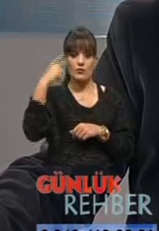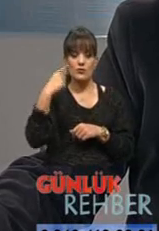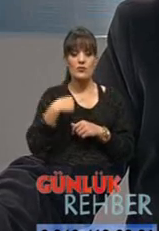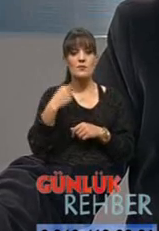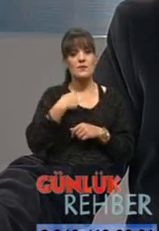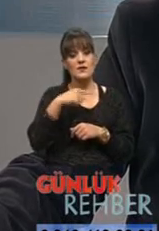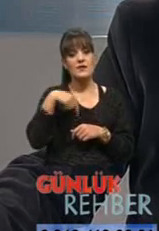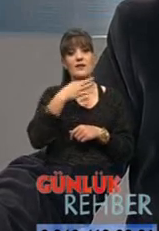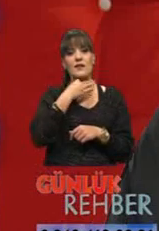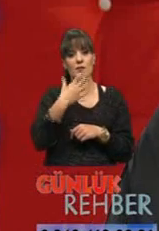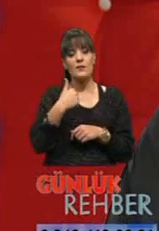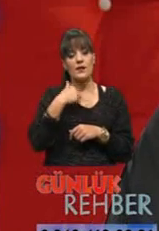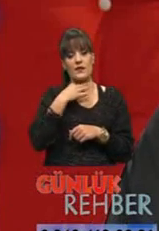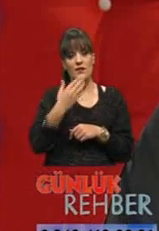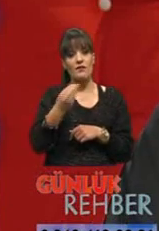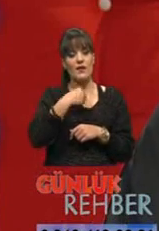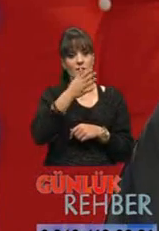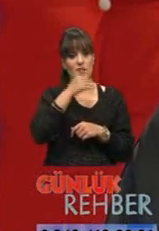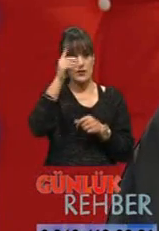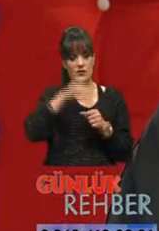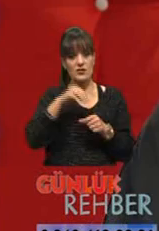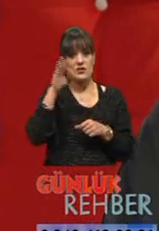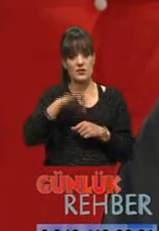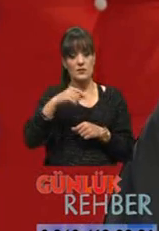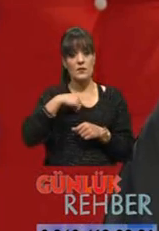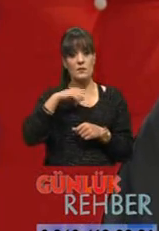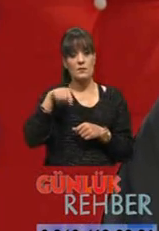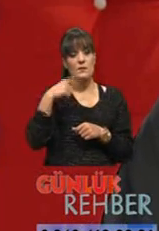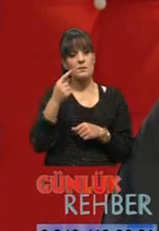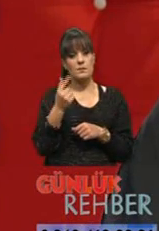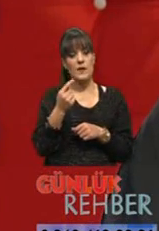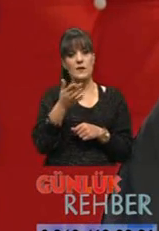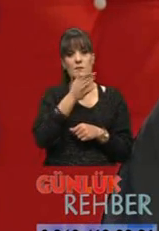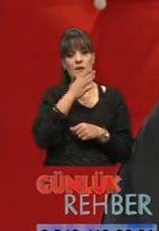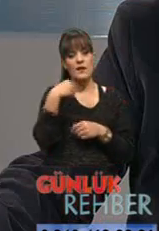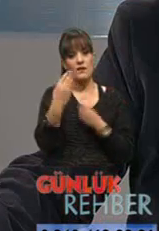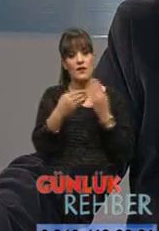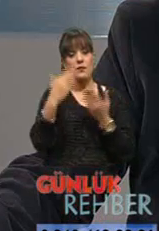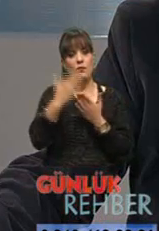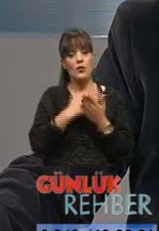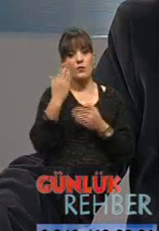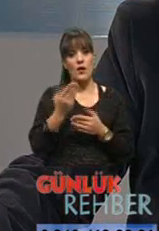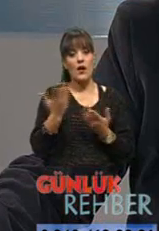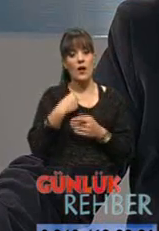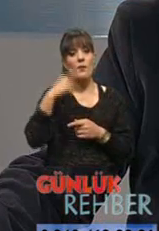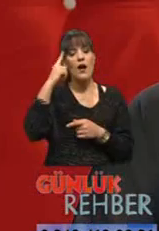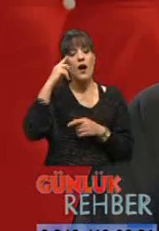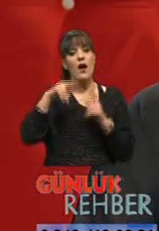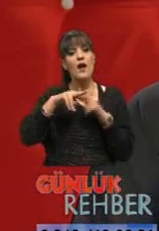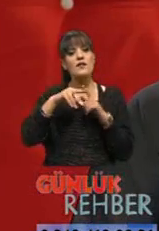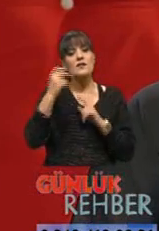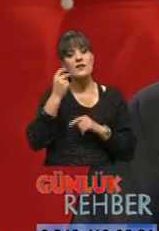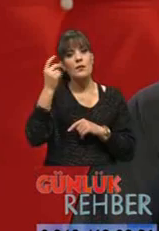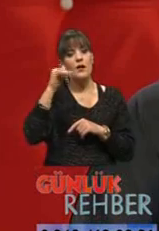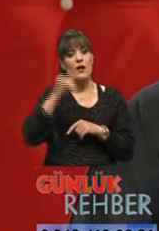düşünüyoruz. Biz teşekkür ediyoruz. Sağ olun verdiğiniz bilgiler için. Şimdi biz biraz bir bilgiler verelim program olarak ama Alzheimer hakkında